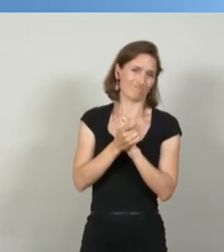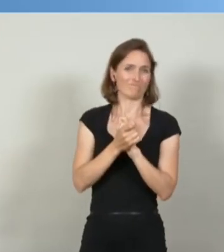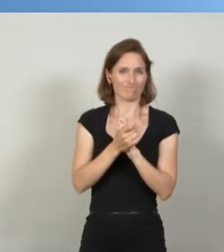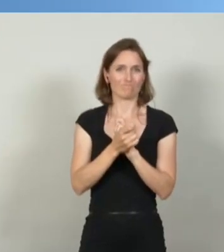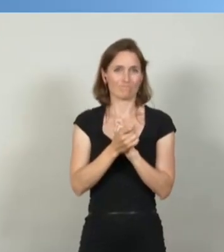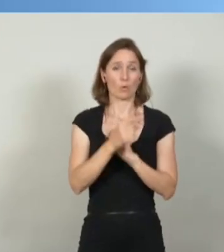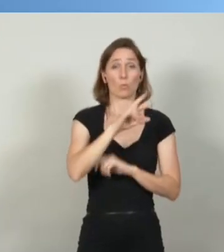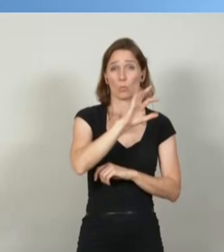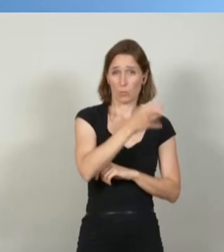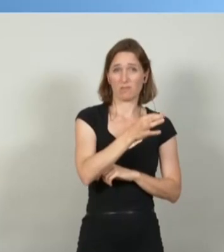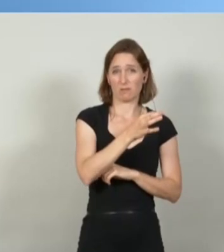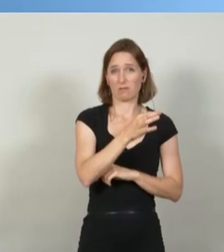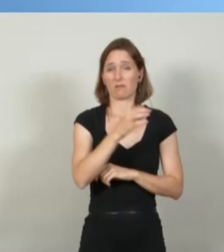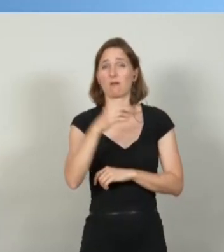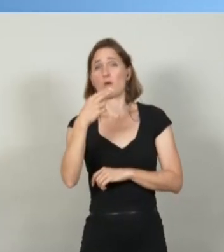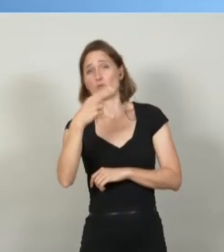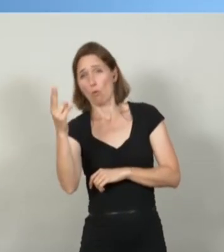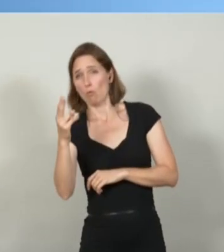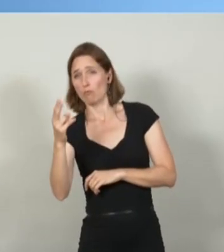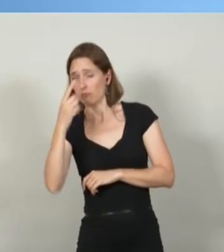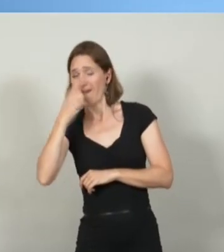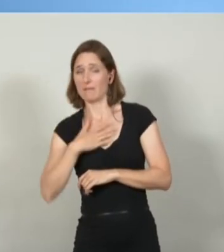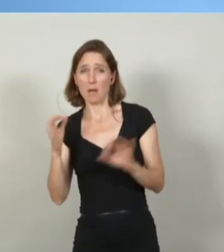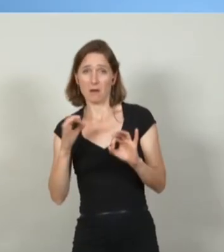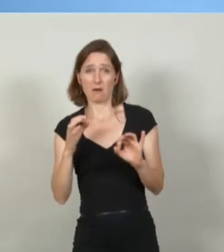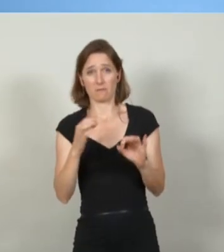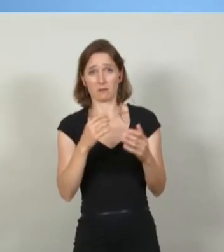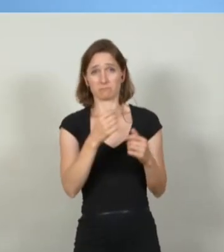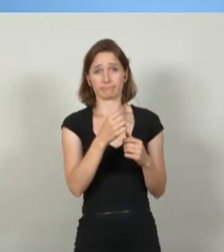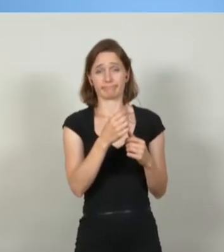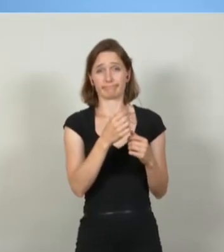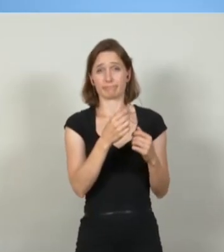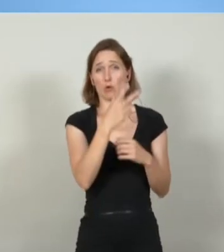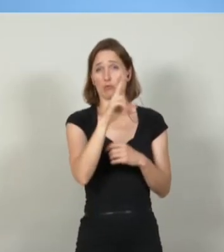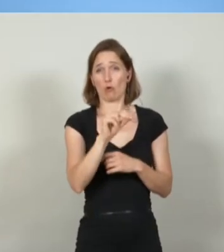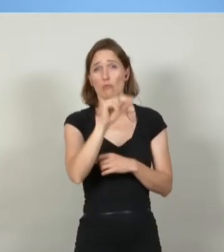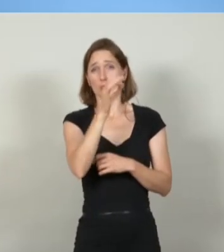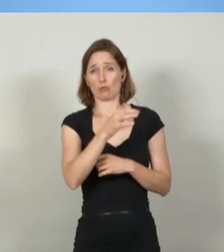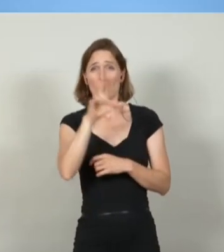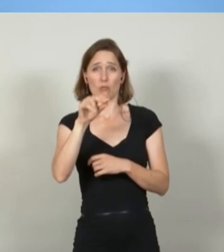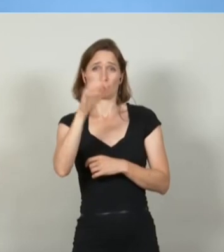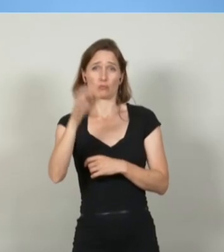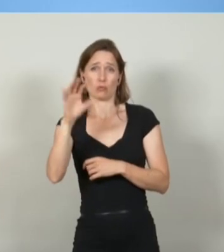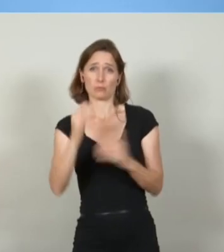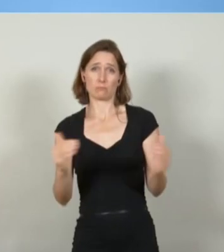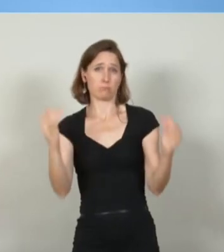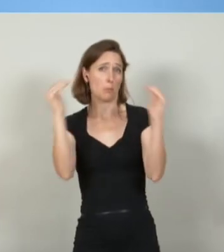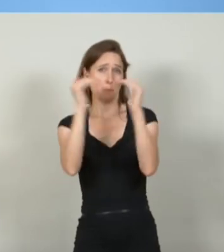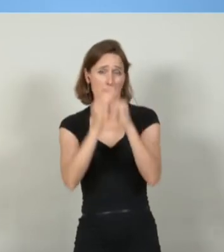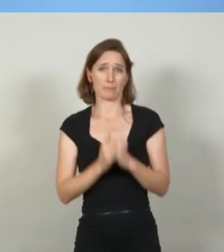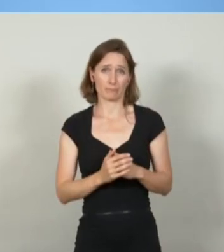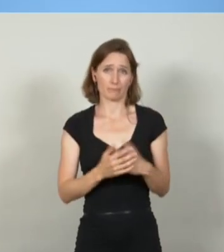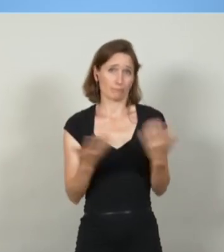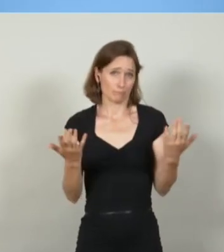et sans avis il est à noter que l'année 2022 s'est traduit d'après les chiffres de l'étude que vous nous présentez par un manque d'intérêt